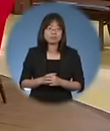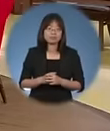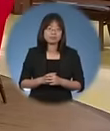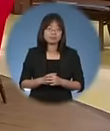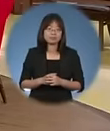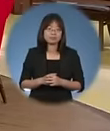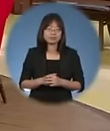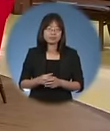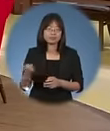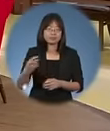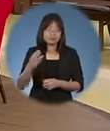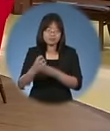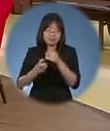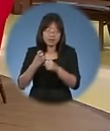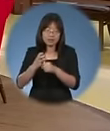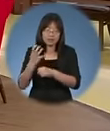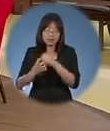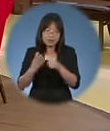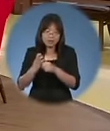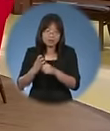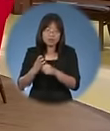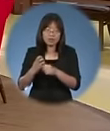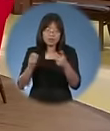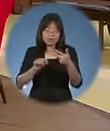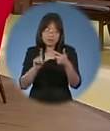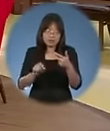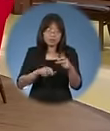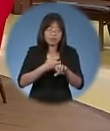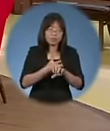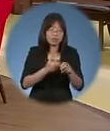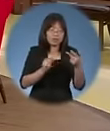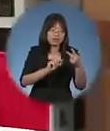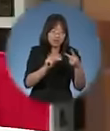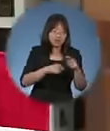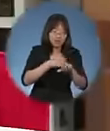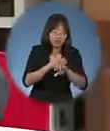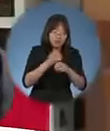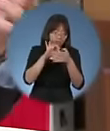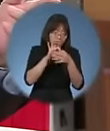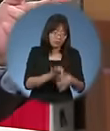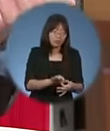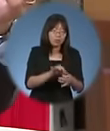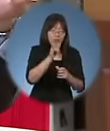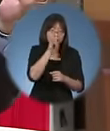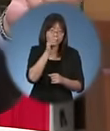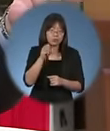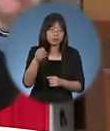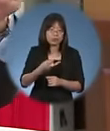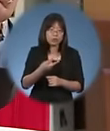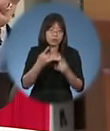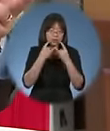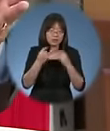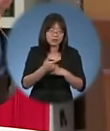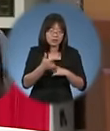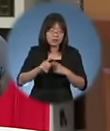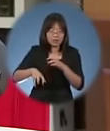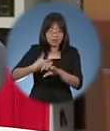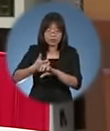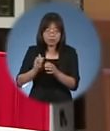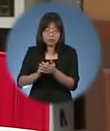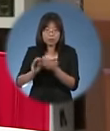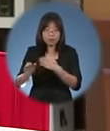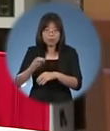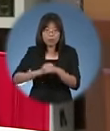후에 다시 30년, 48년. 7월 혁명, 예. 2월 혁명 뭐 쭉 예. 이어져 나가고. 이어져 나가고, 예. 그 예, 프랑스 대혁명 이후에